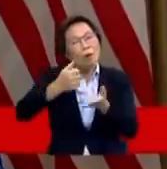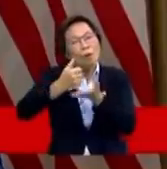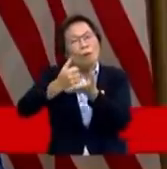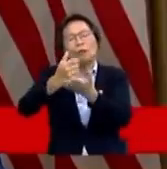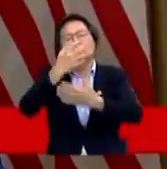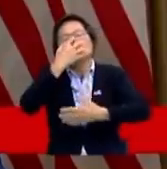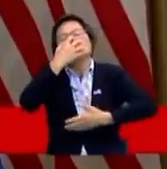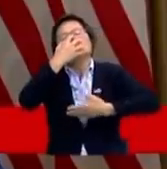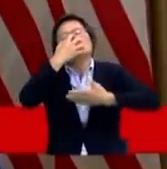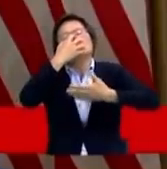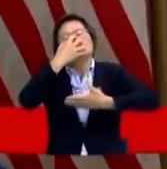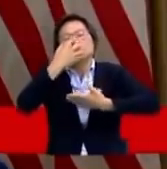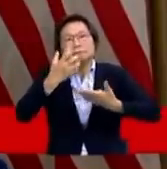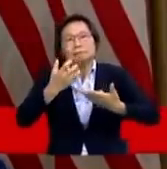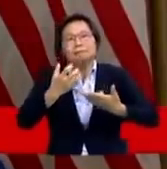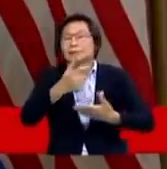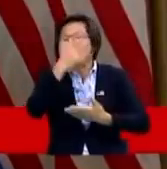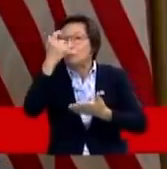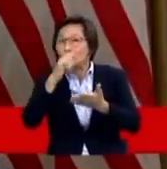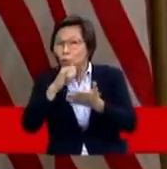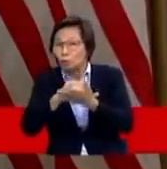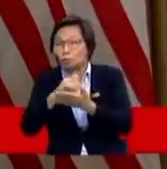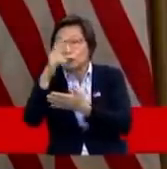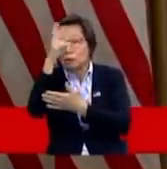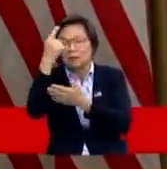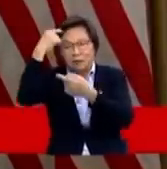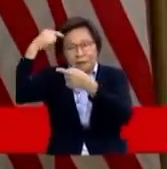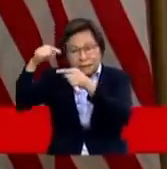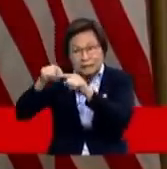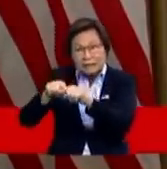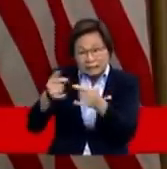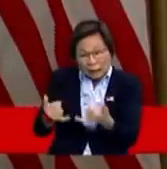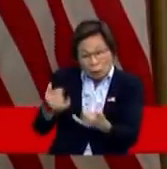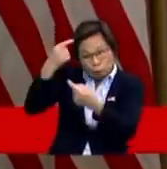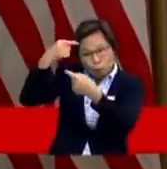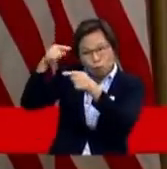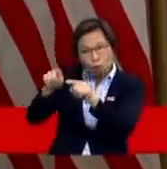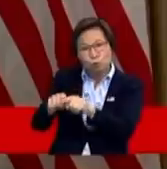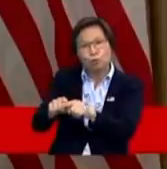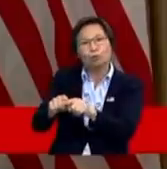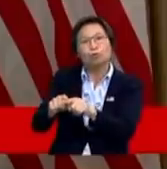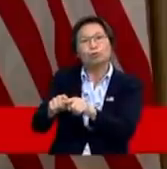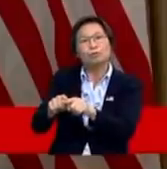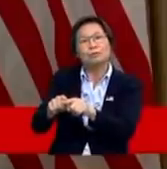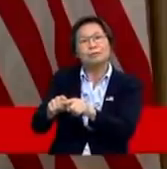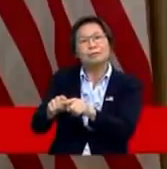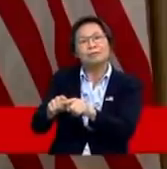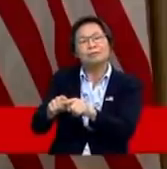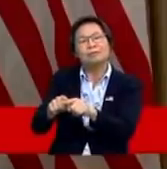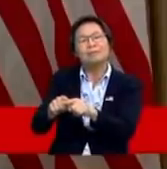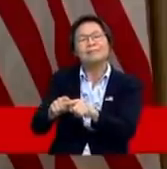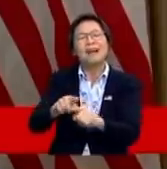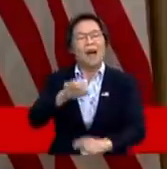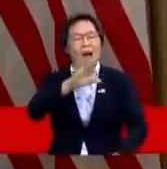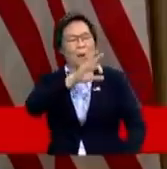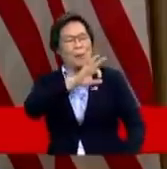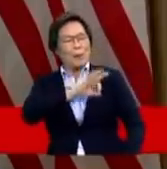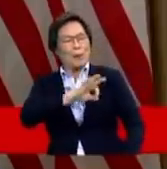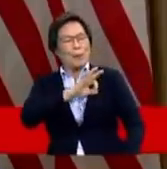Hai semuanya itu kerajaan bedjoe untuk memberikan kemudahan